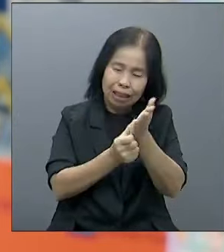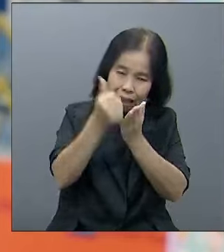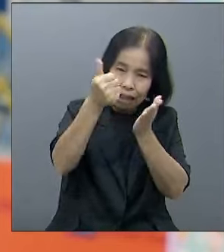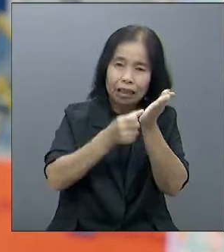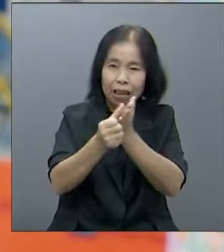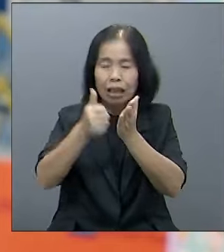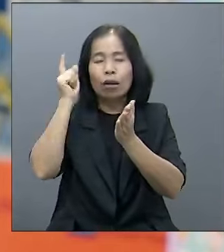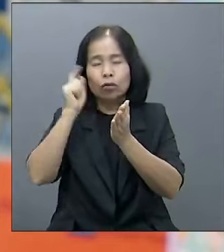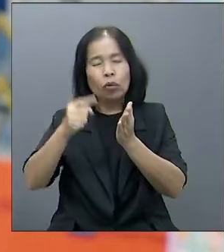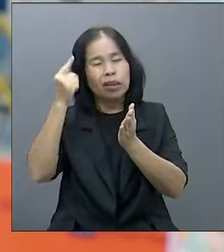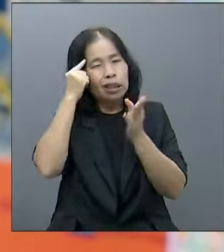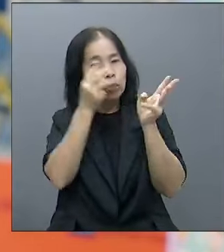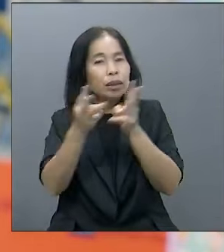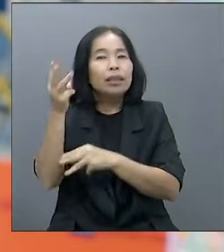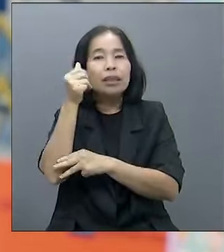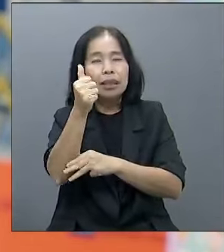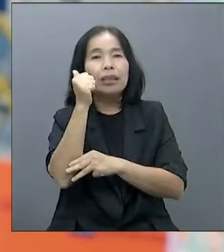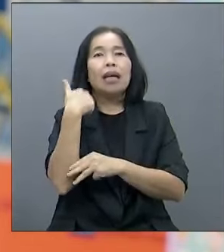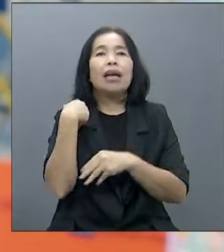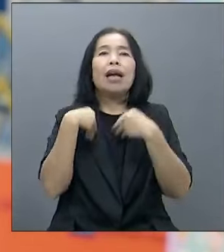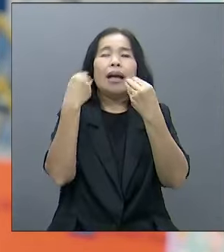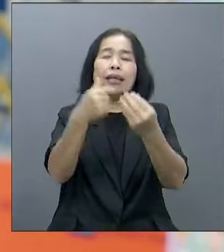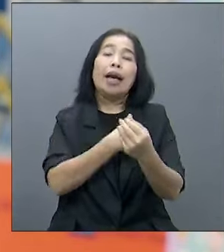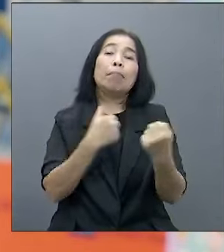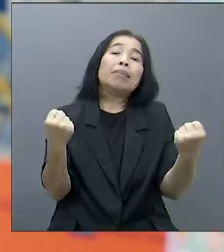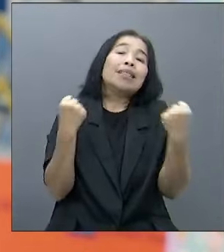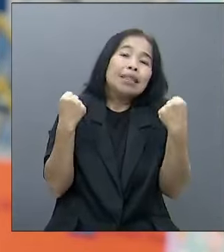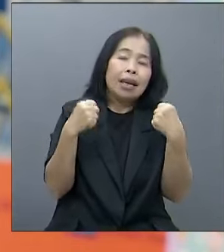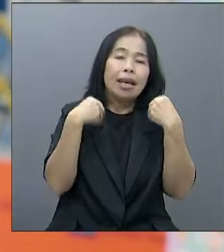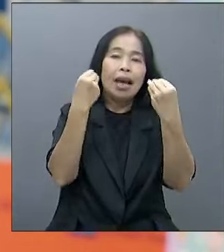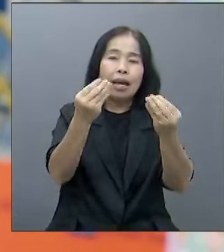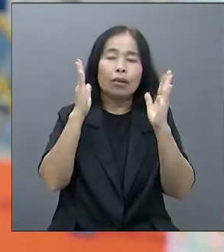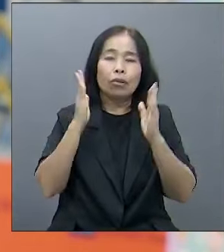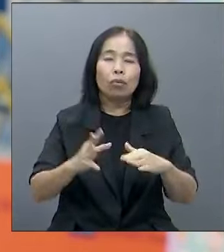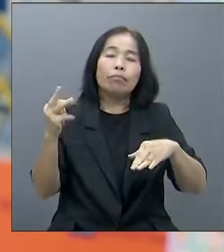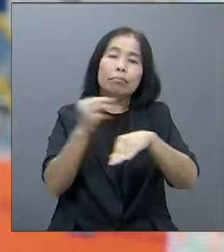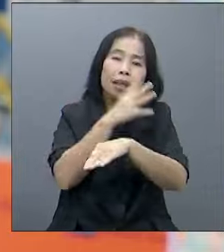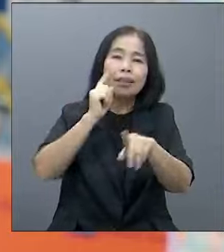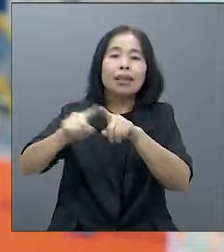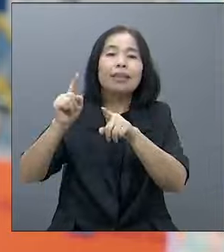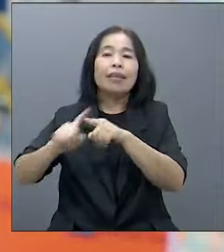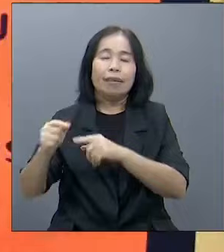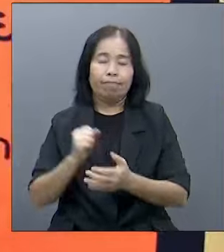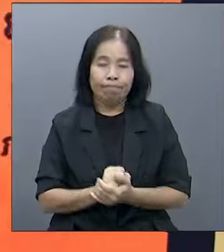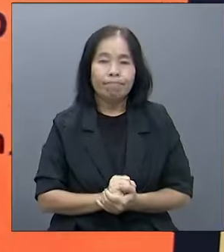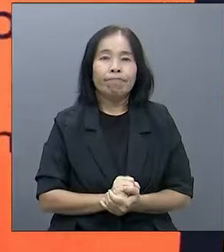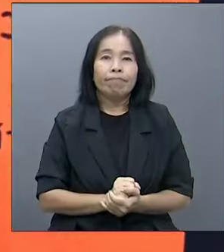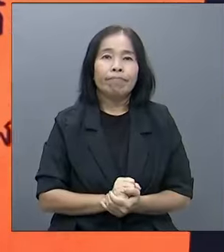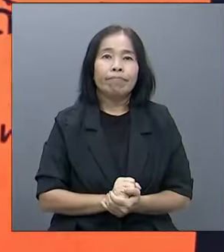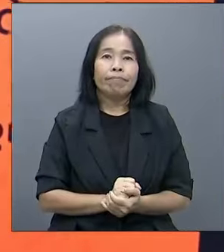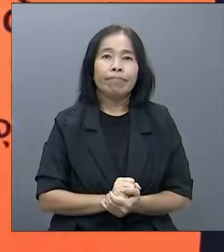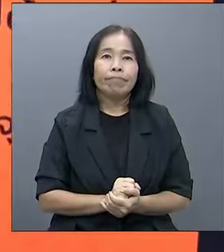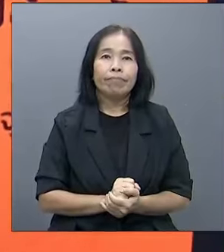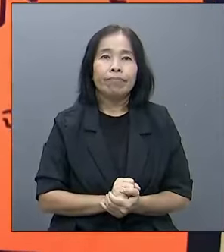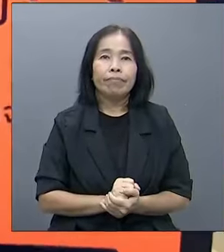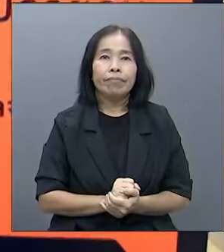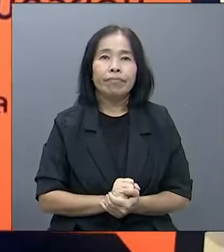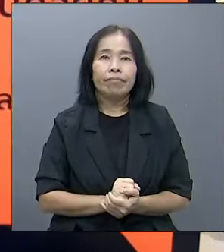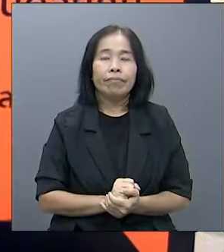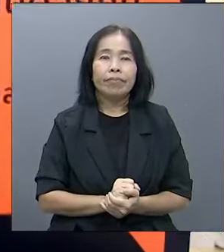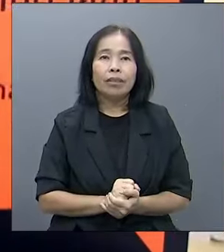ที่ดีเสมอนะครับทางสโมสรนักศึกษาของเราเองก็ขอเป็นกําลังใจแล้วก็ให้สู้ต่อไปเราจะสู้มะเร็งไปด้วยกันครับ ซึ่งส